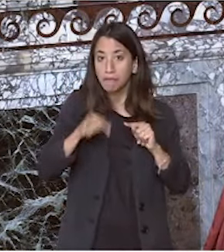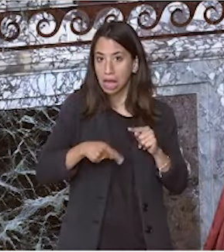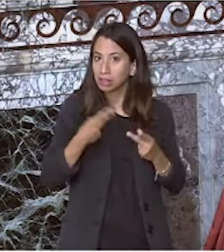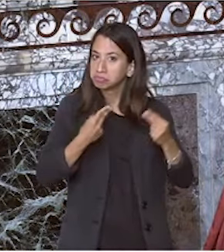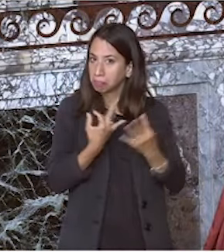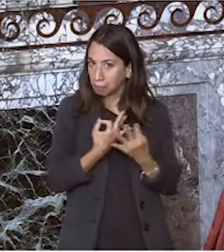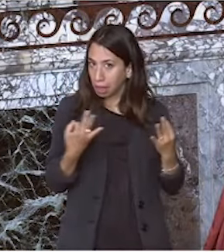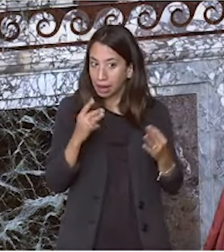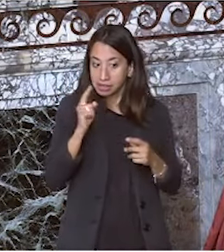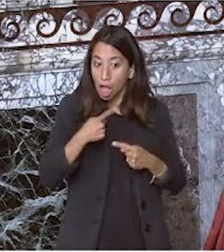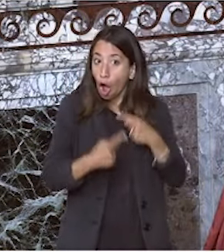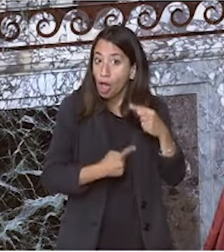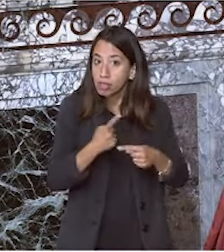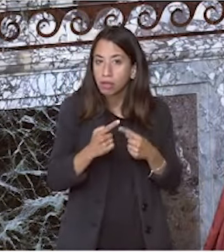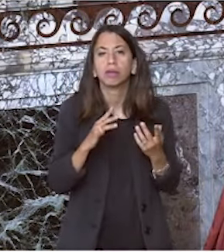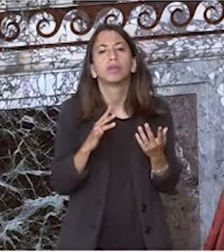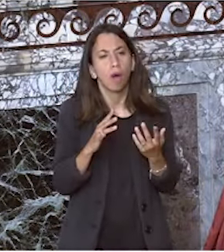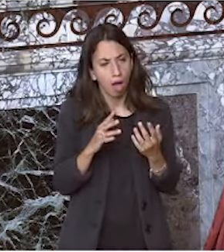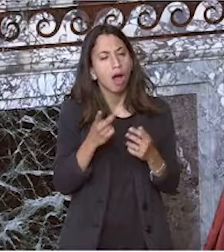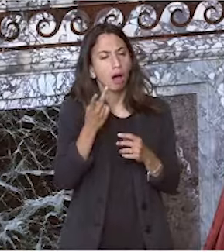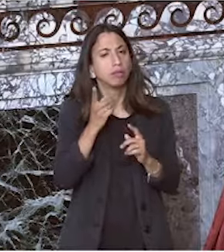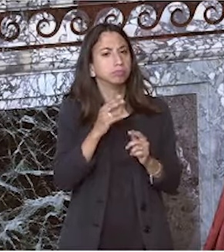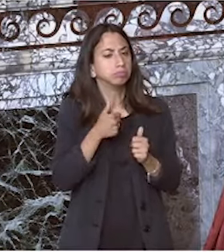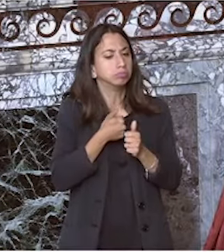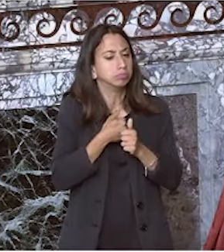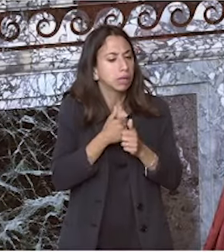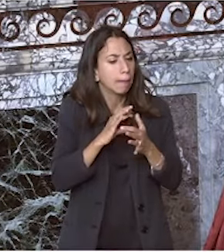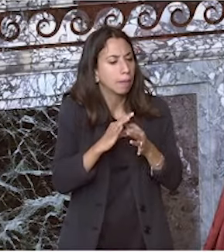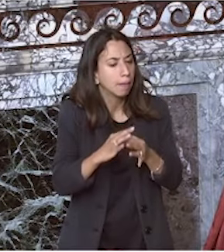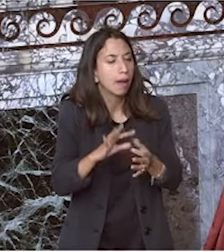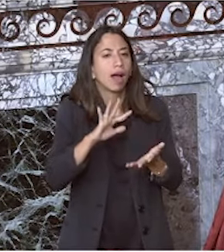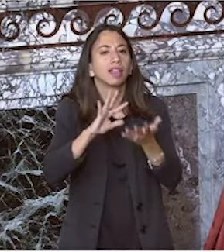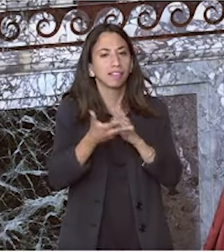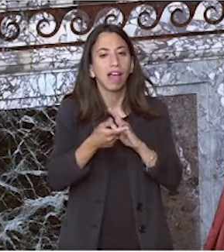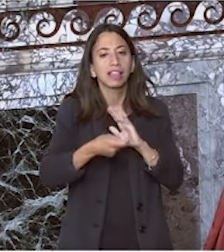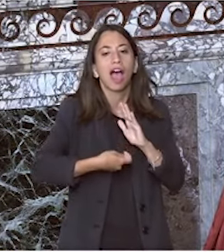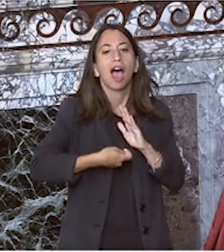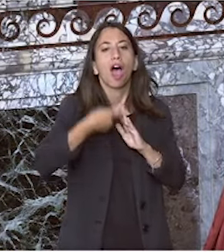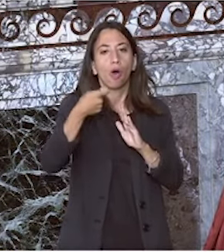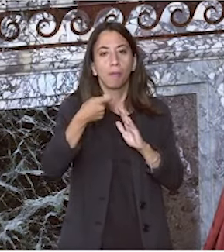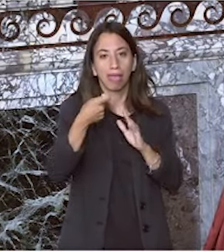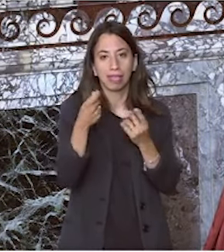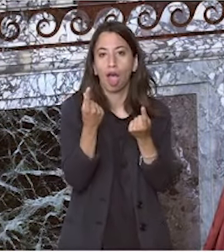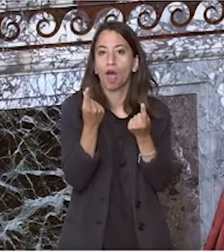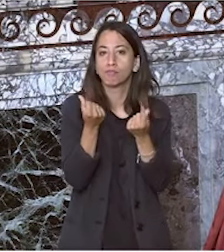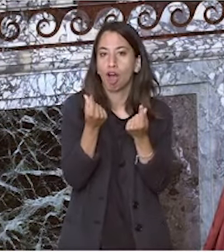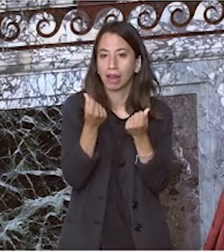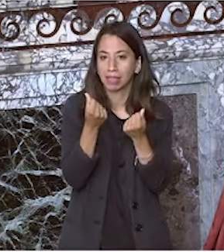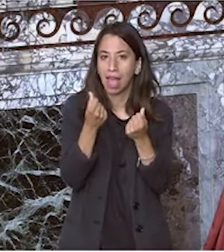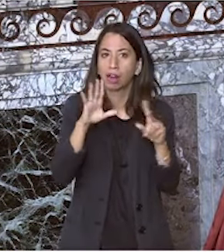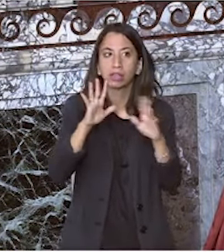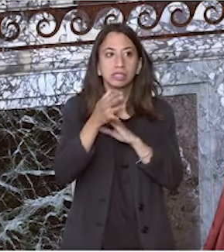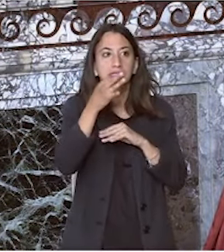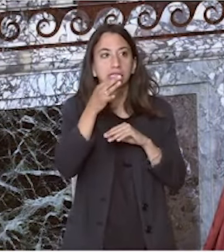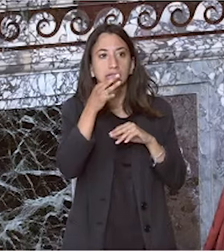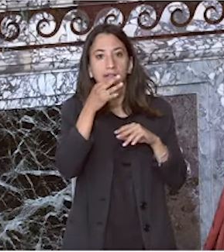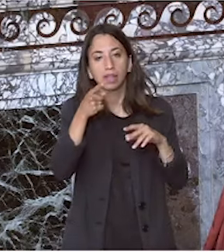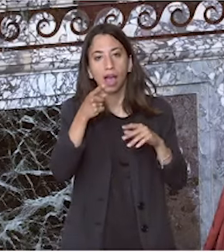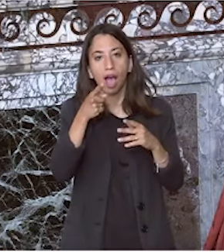sono, si profila un allentamento delle condizioni monetarie. Ciò non interromperà l'azione